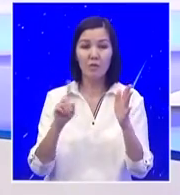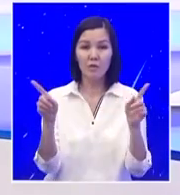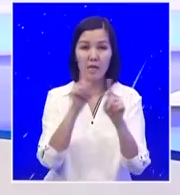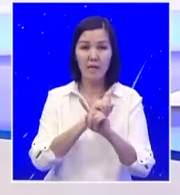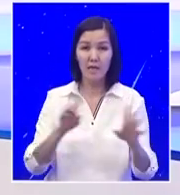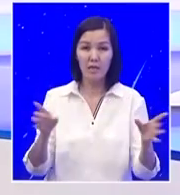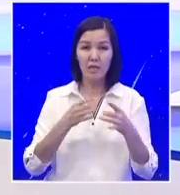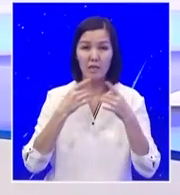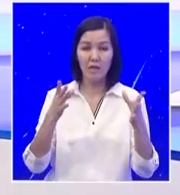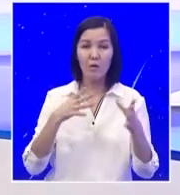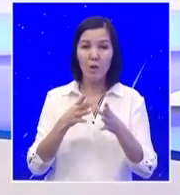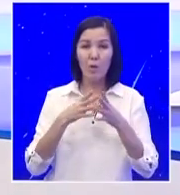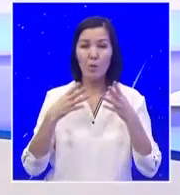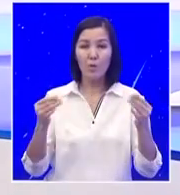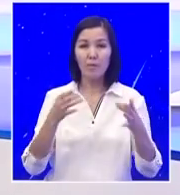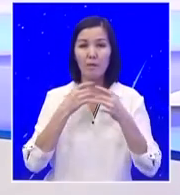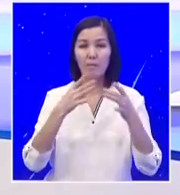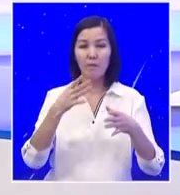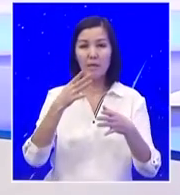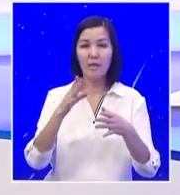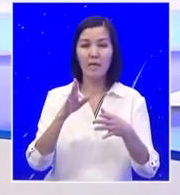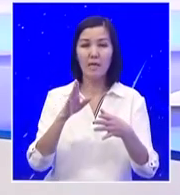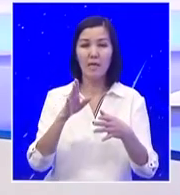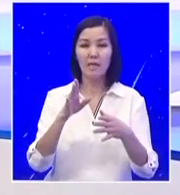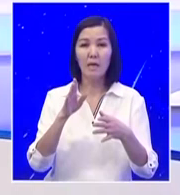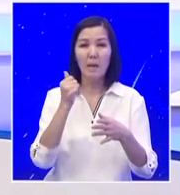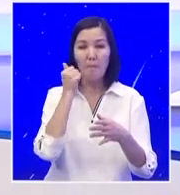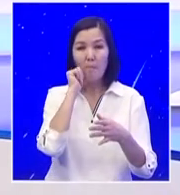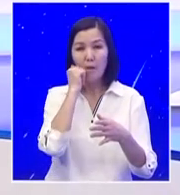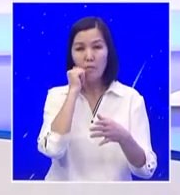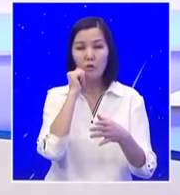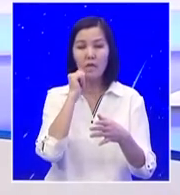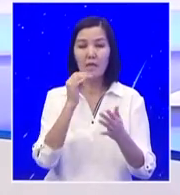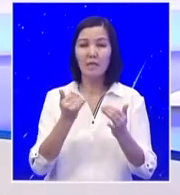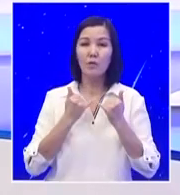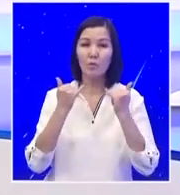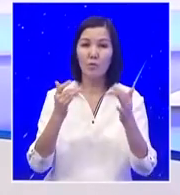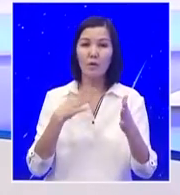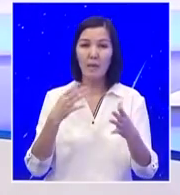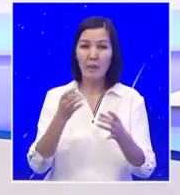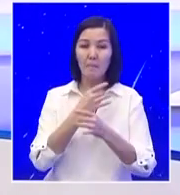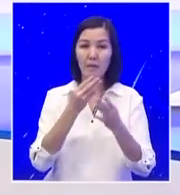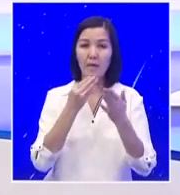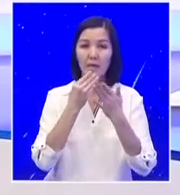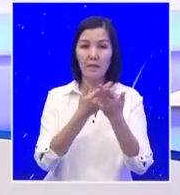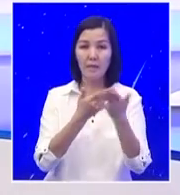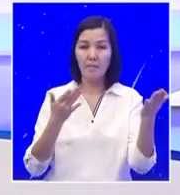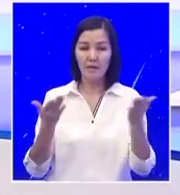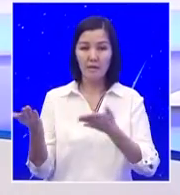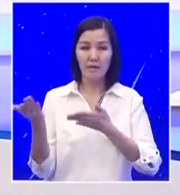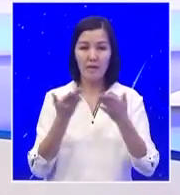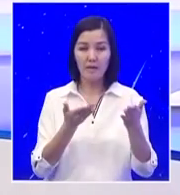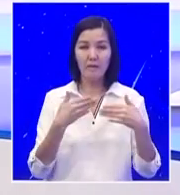өтілді. Көктемнің шуақты мейрамында орталық аруларына үлкен көңіл бөлінді, сондықтан бұл күні мерекелік ас мәзірде дайындалды.